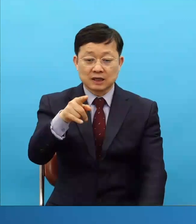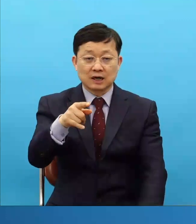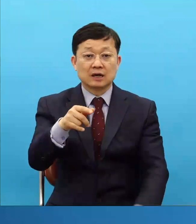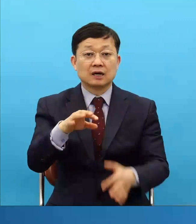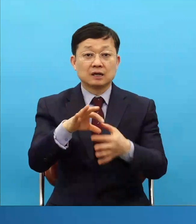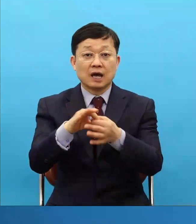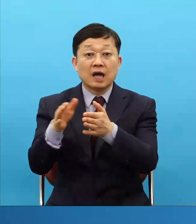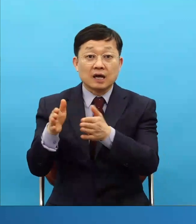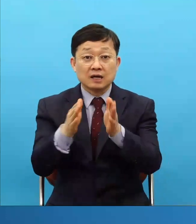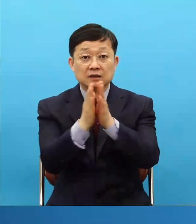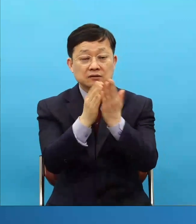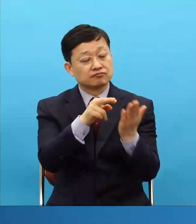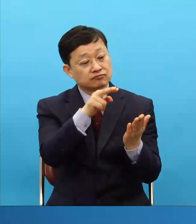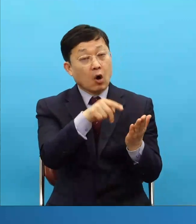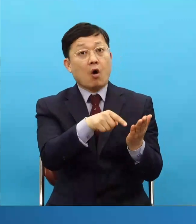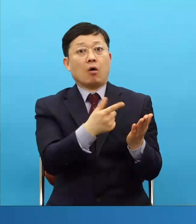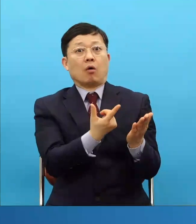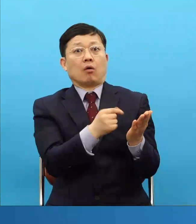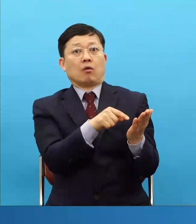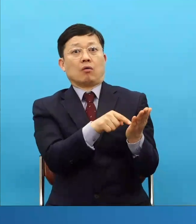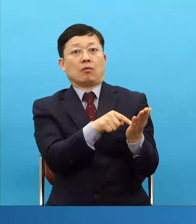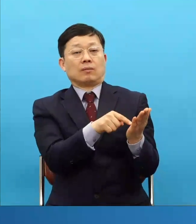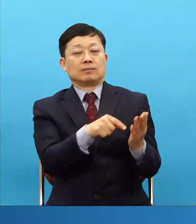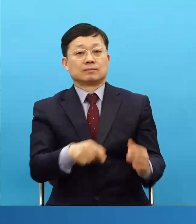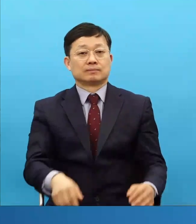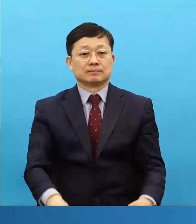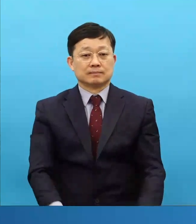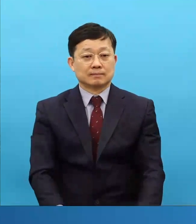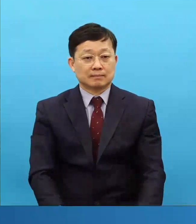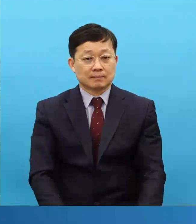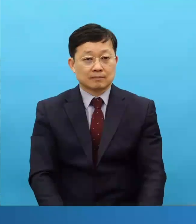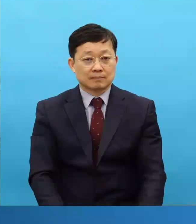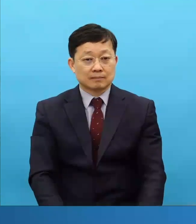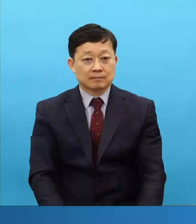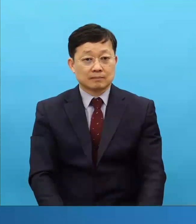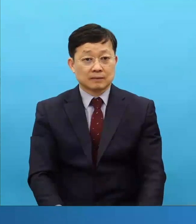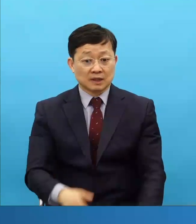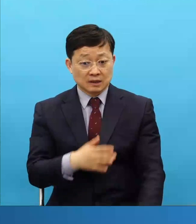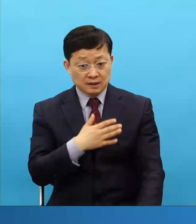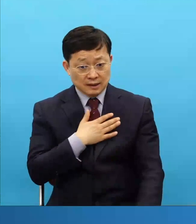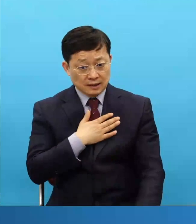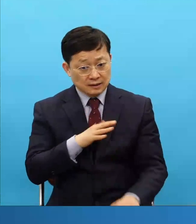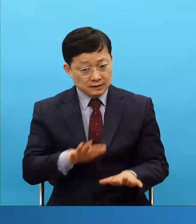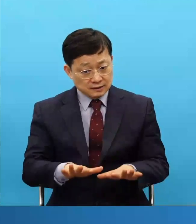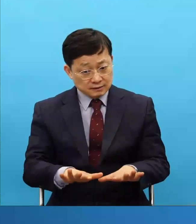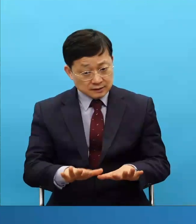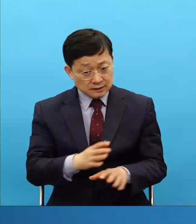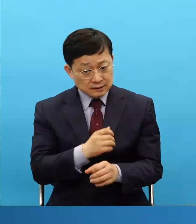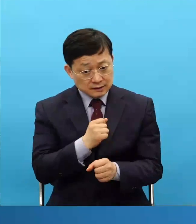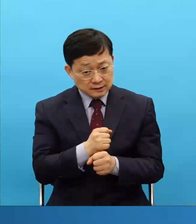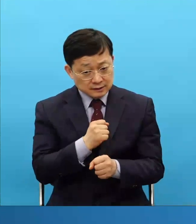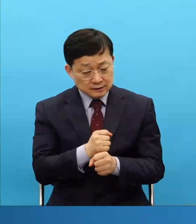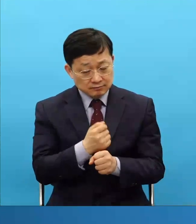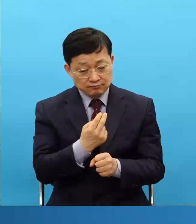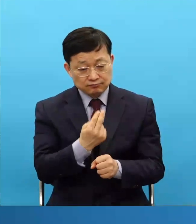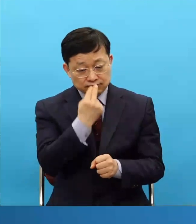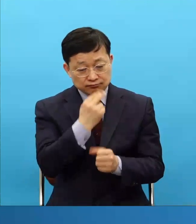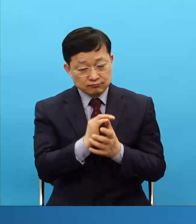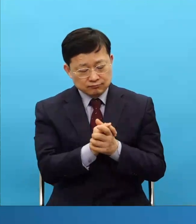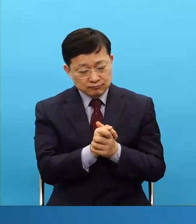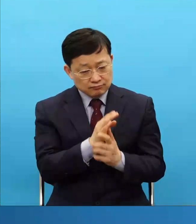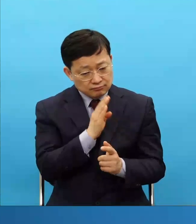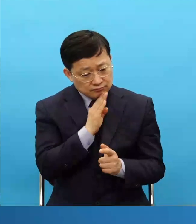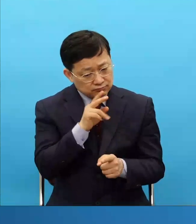was in there. 사람이 왜 제가 하고 있는 게 맞는지 안 맞는지 모르는데 어느 날 보니까